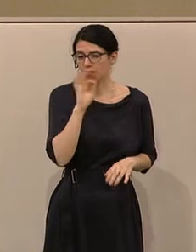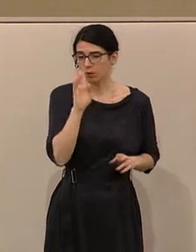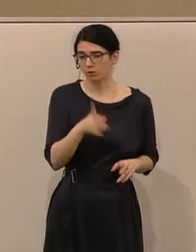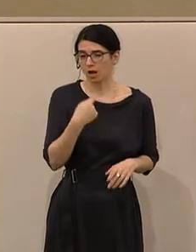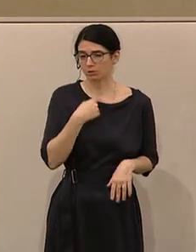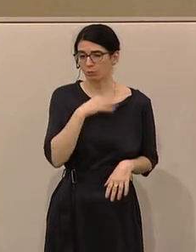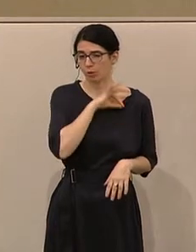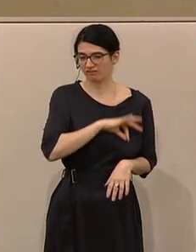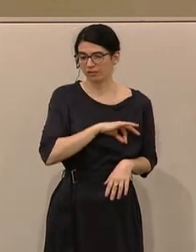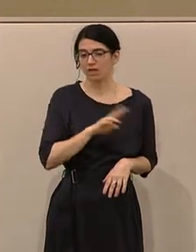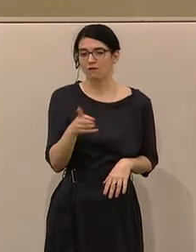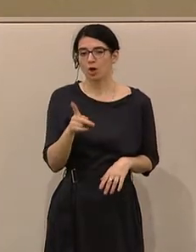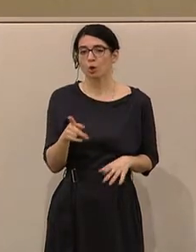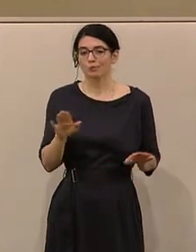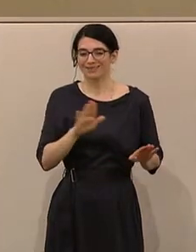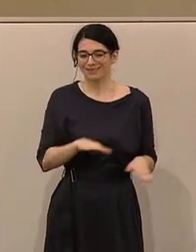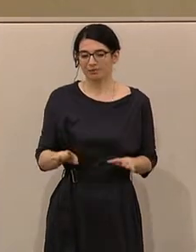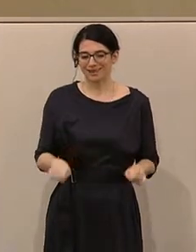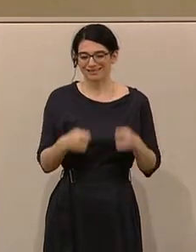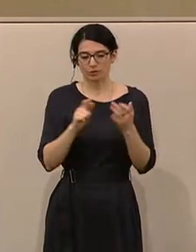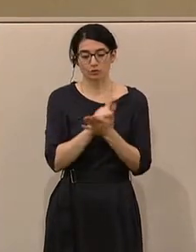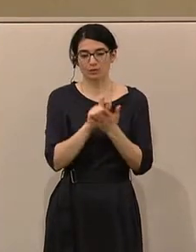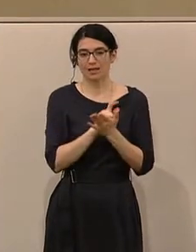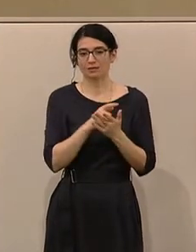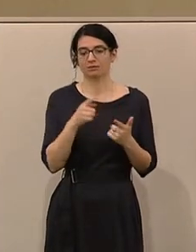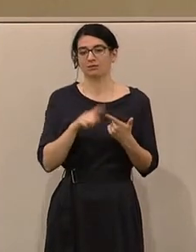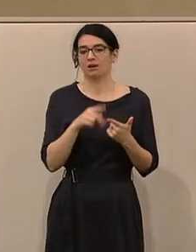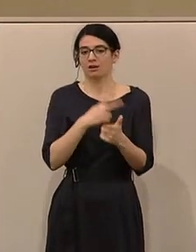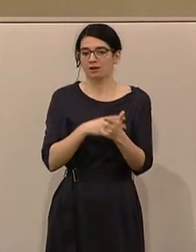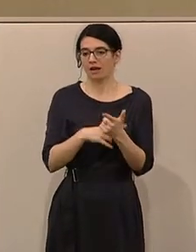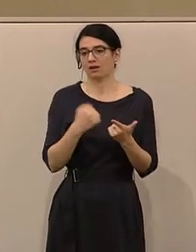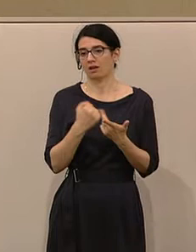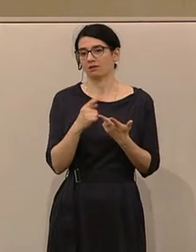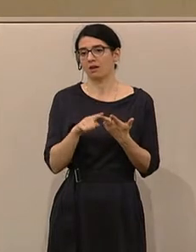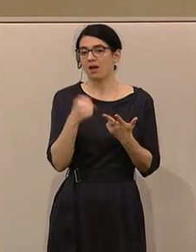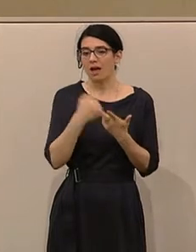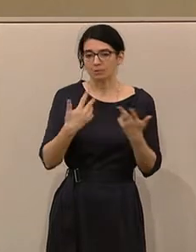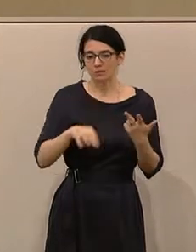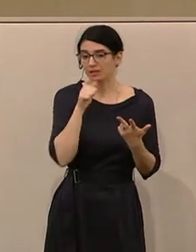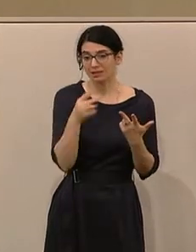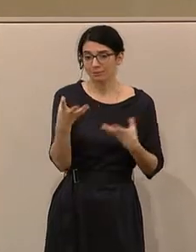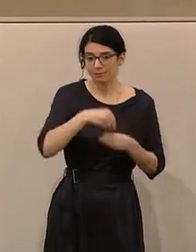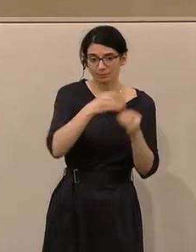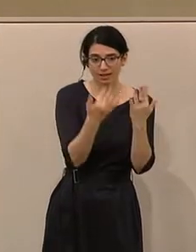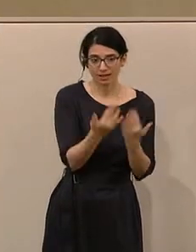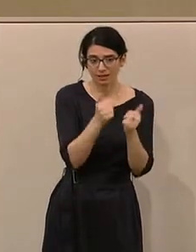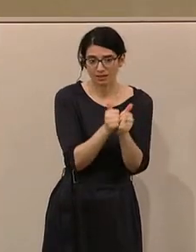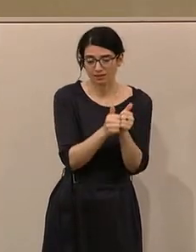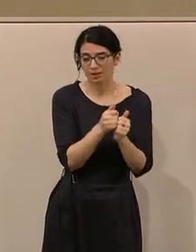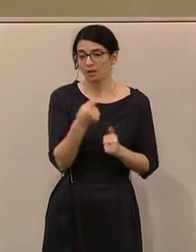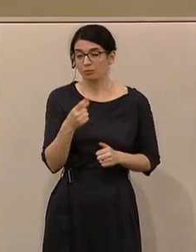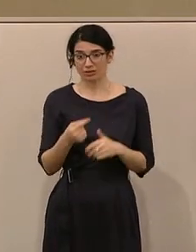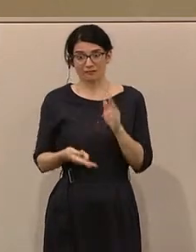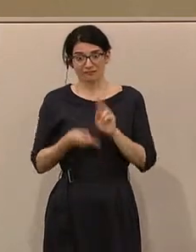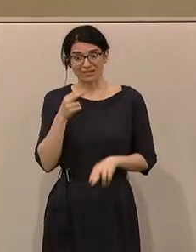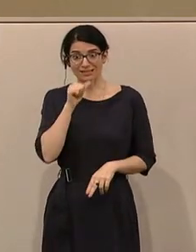die Kindererziehungszeiten nicht angerechnet werden, weil Krankheit und Arbeitslosigkeit nicht angerechnet werden und weil kaum eine Frau 40 Arbeitsjahre